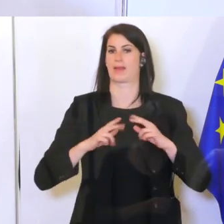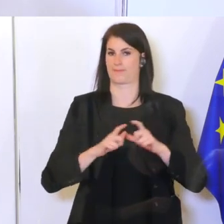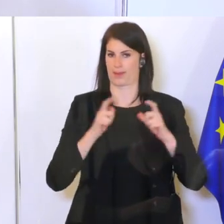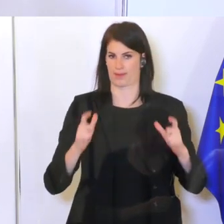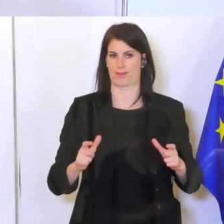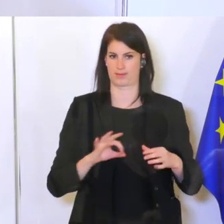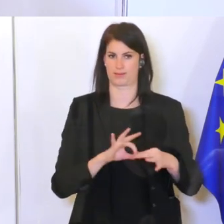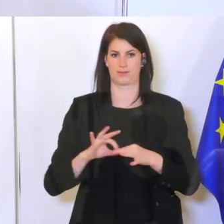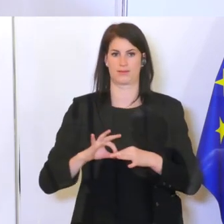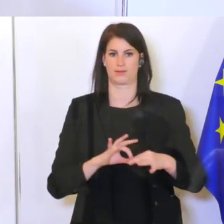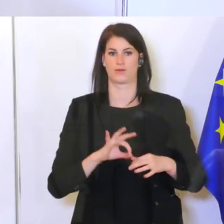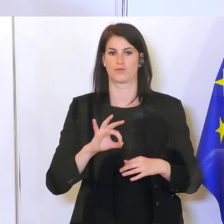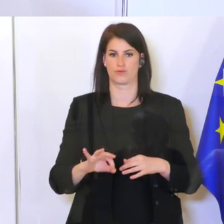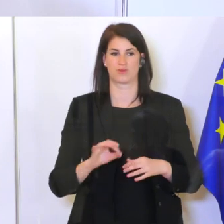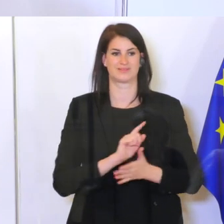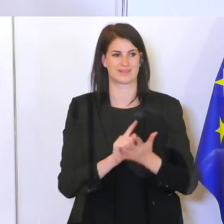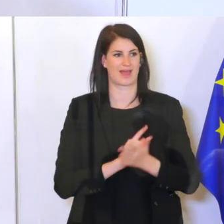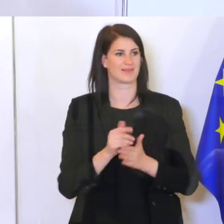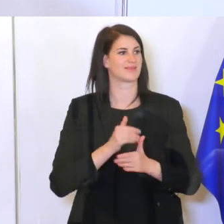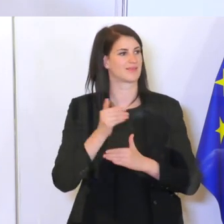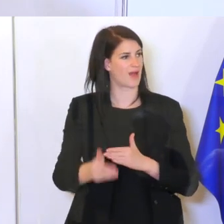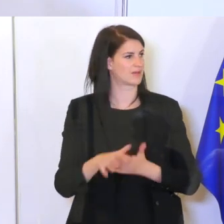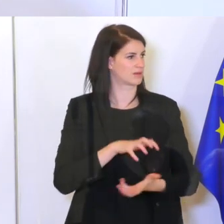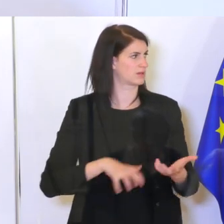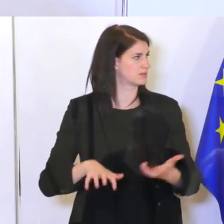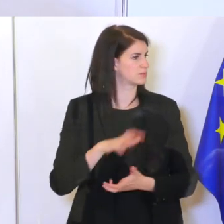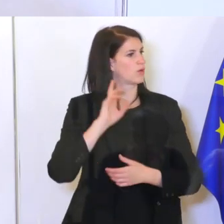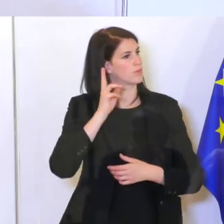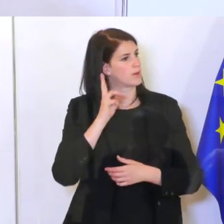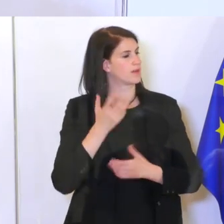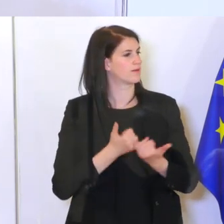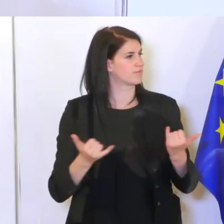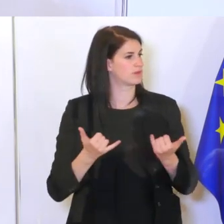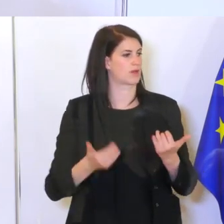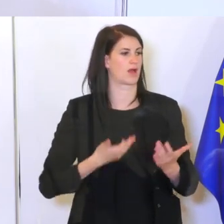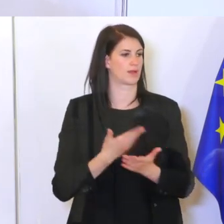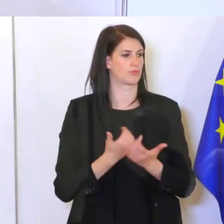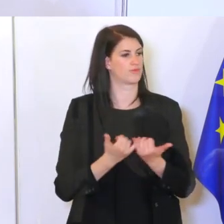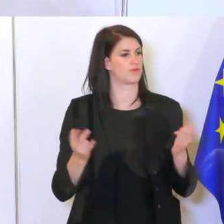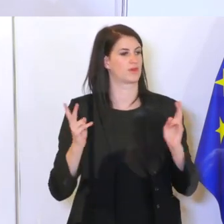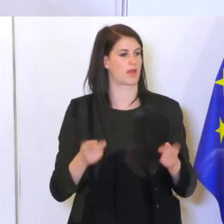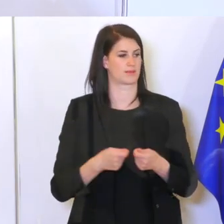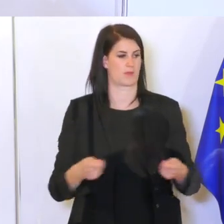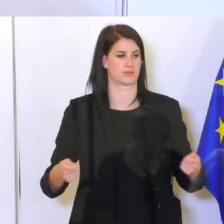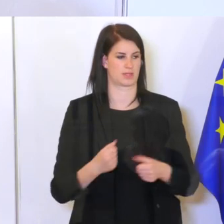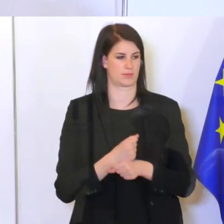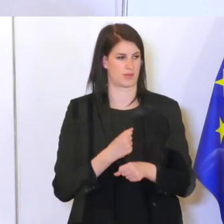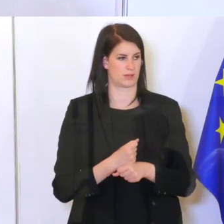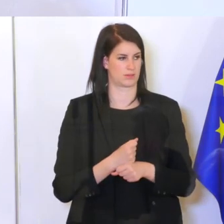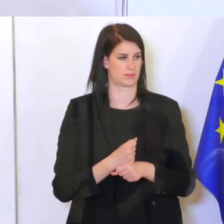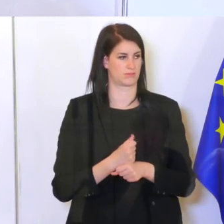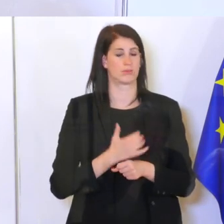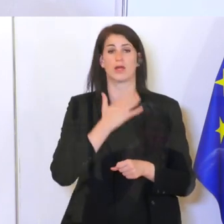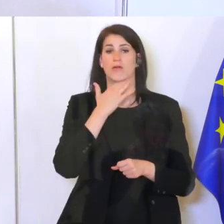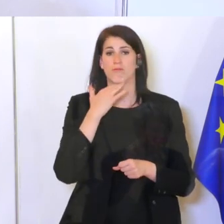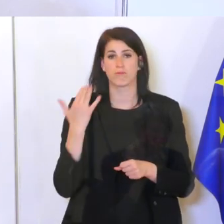Zeit nach der unmittelbaren Krise und überlegen, wie wir hier angebotsseitige und nachfrageseitige Maßnahmen setzen können. Viele